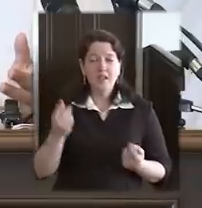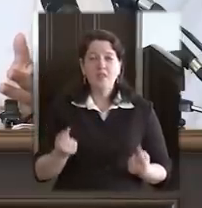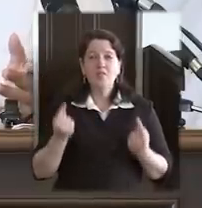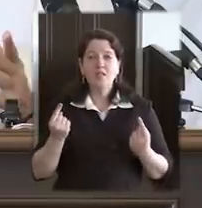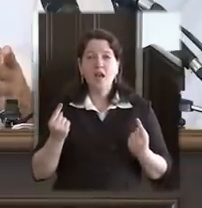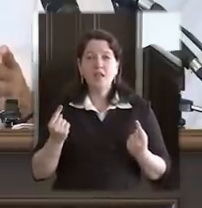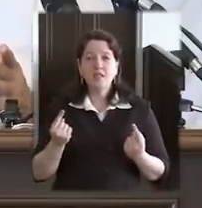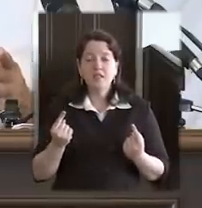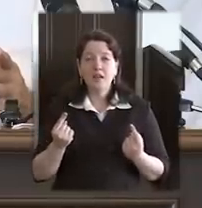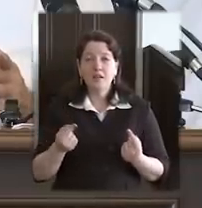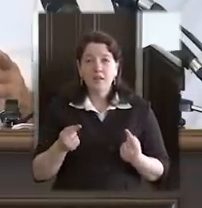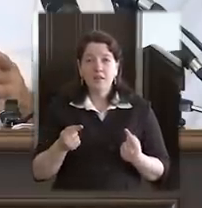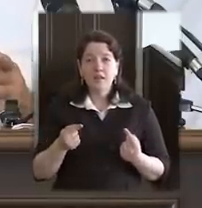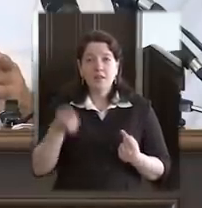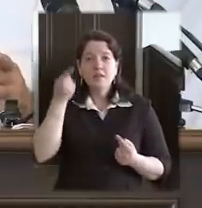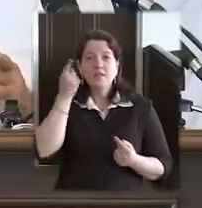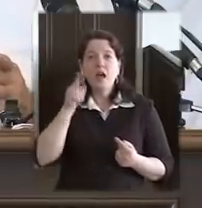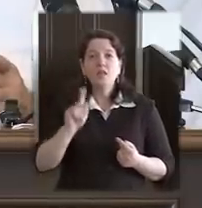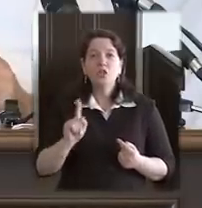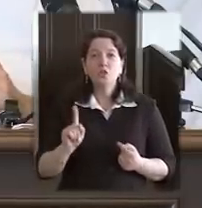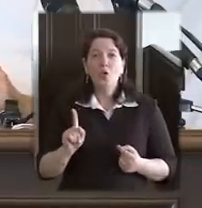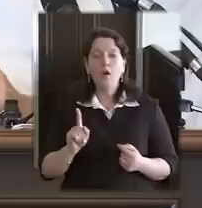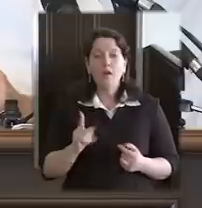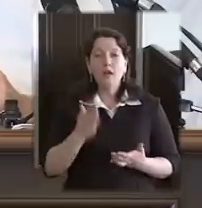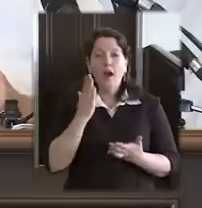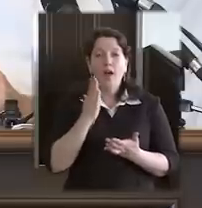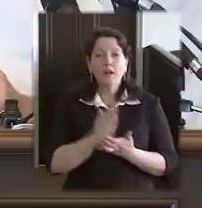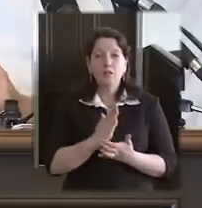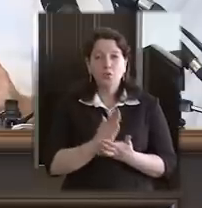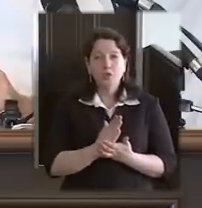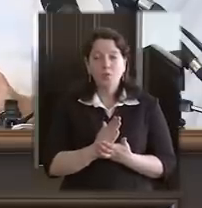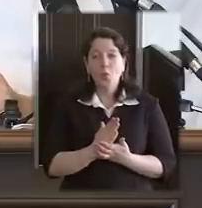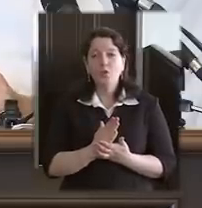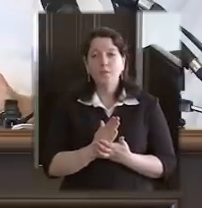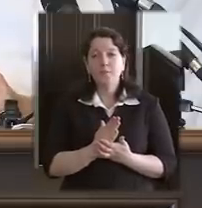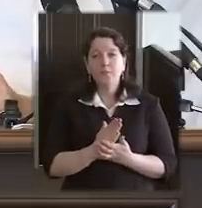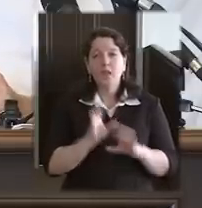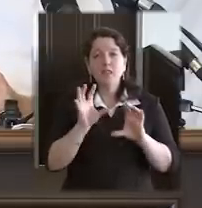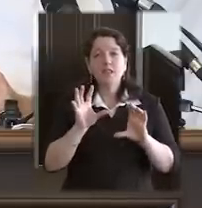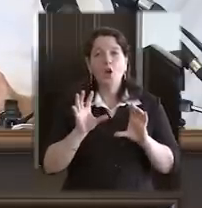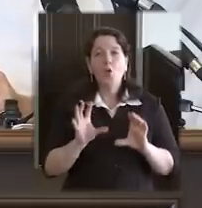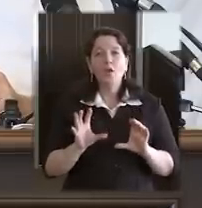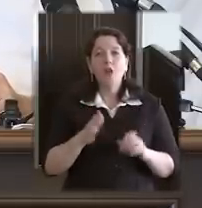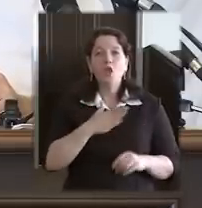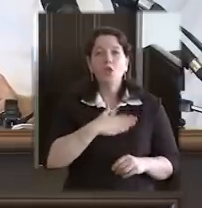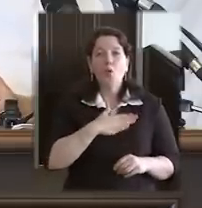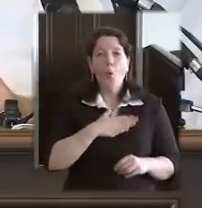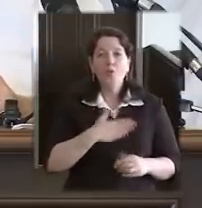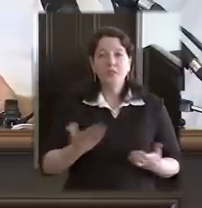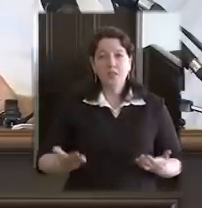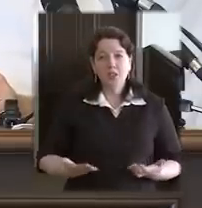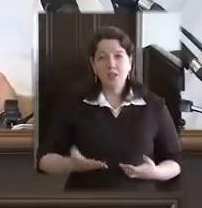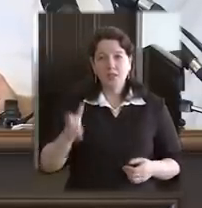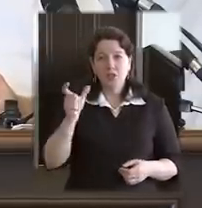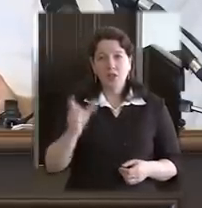улетела величайшей важности истина в том, что, оказывается, существуют законы